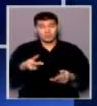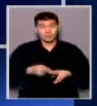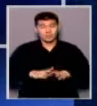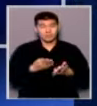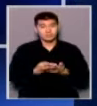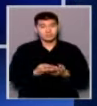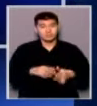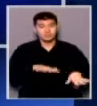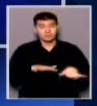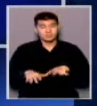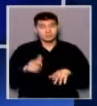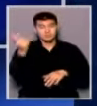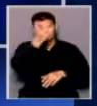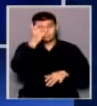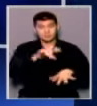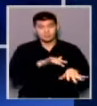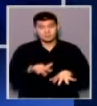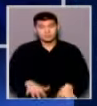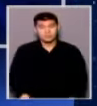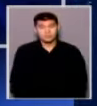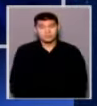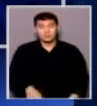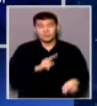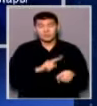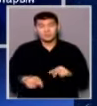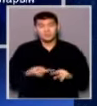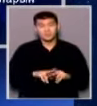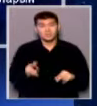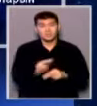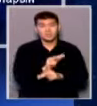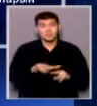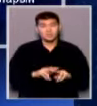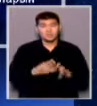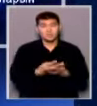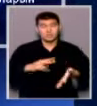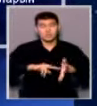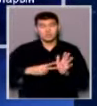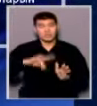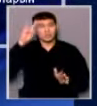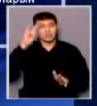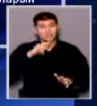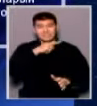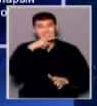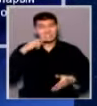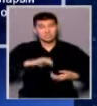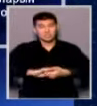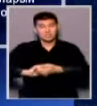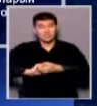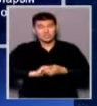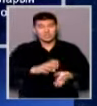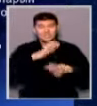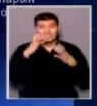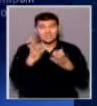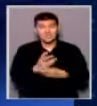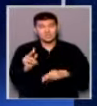режима регулирования хозяйственной деятельности. Ускорить процесс корректировки и реализации программы казахстанско-российского сотрудничества по сохранению